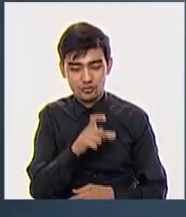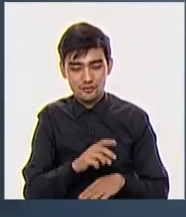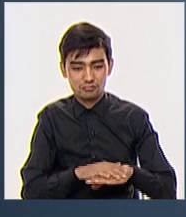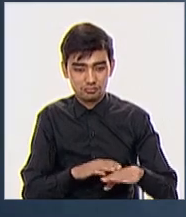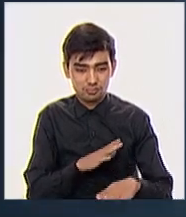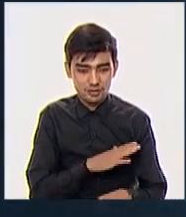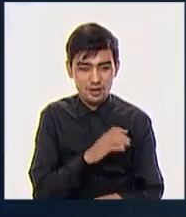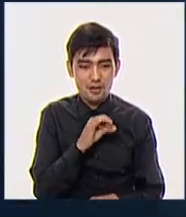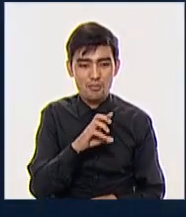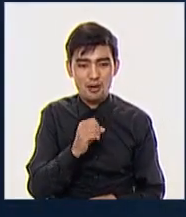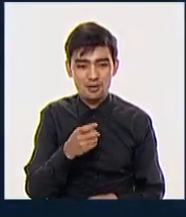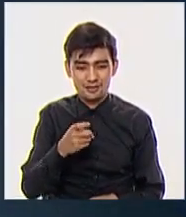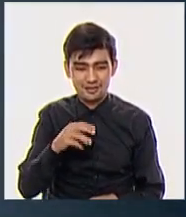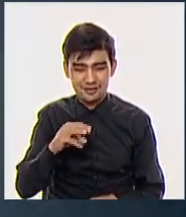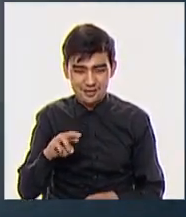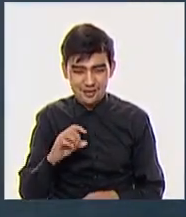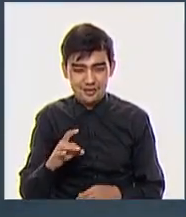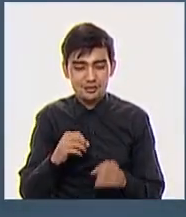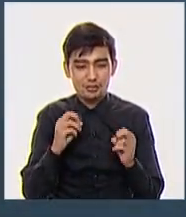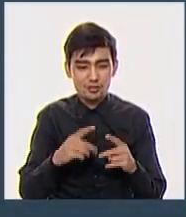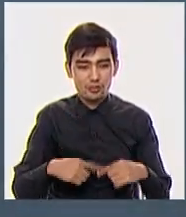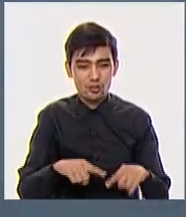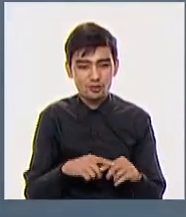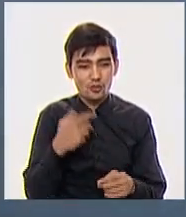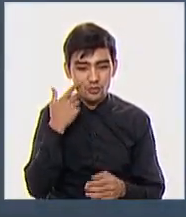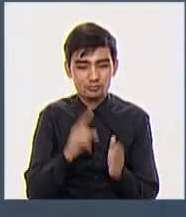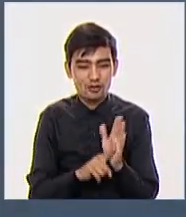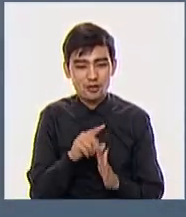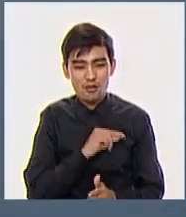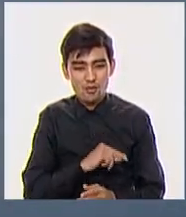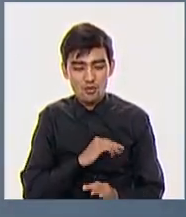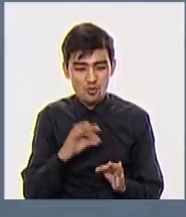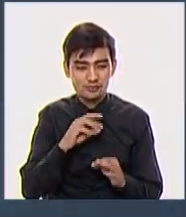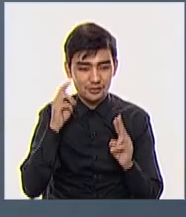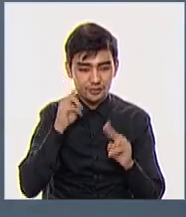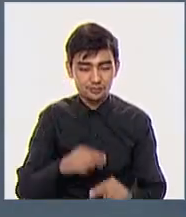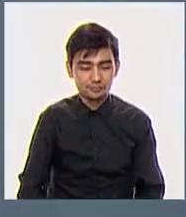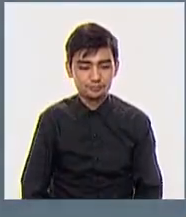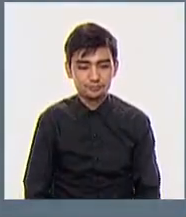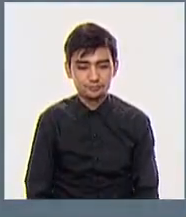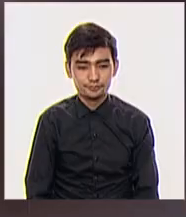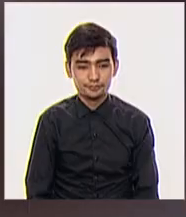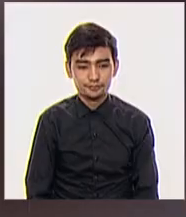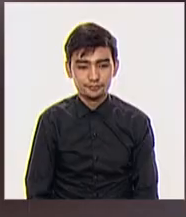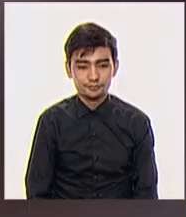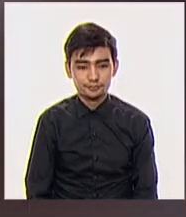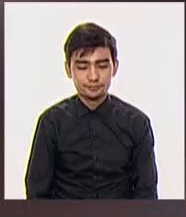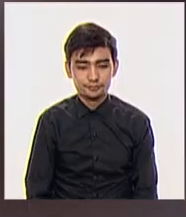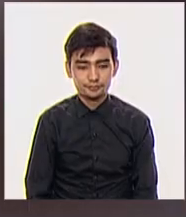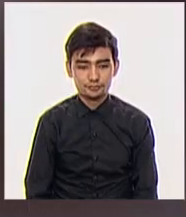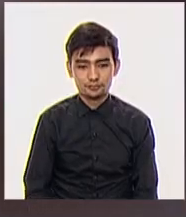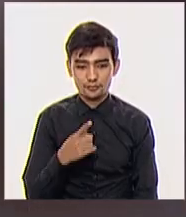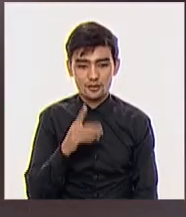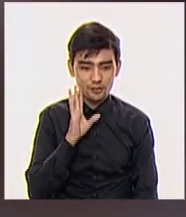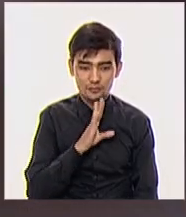сұрады. Бақтияр Төлеутайдың құзырлы органдарға қашаннан бері жұмыс істегені белгісіз. Сол жерде әйел